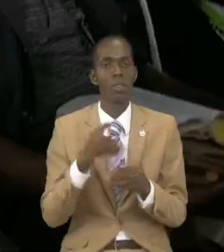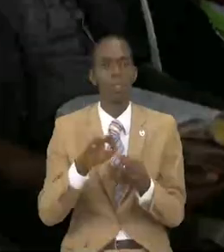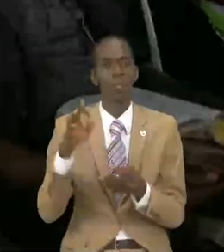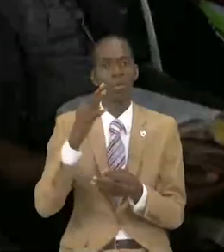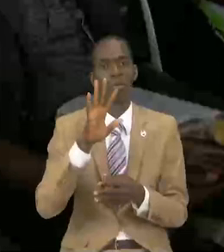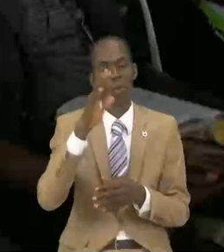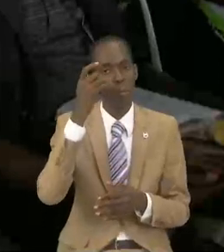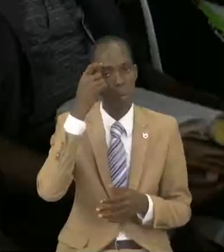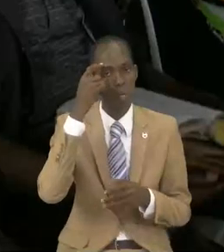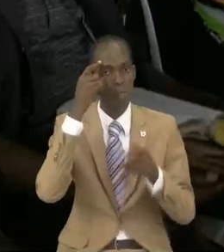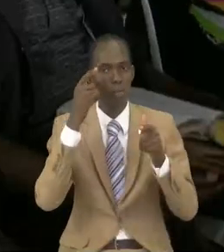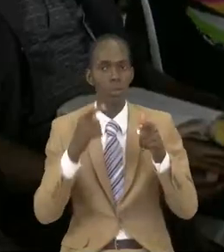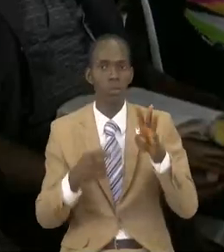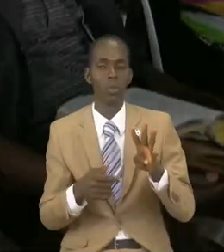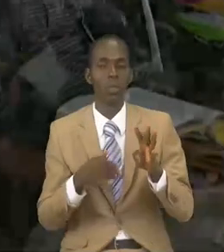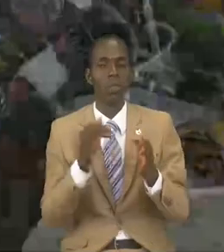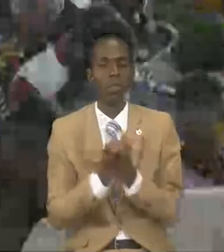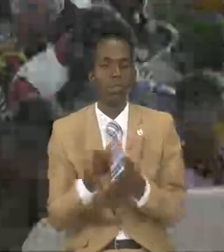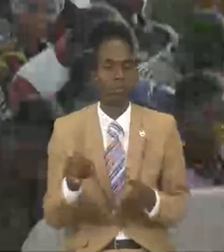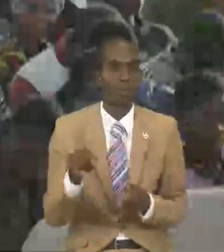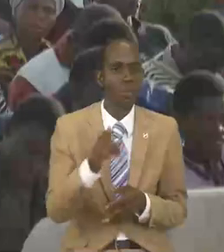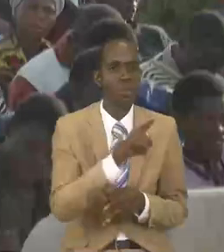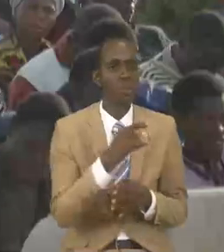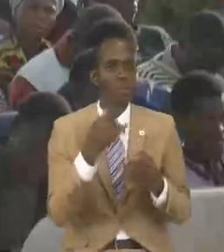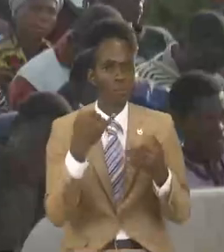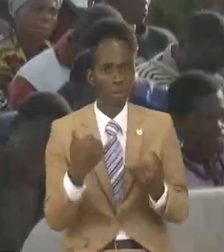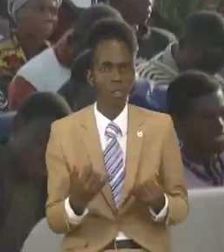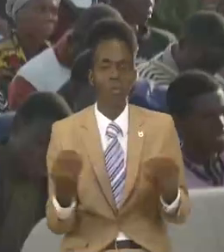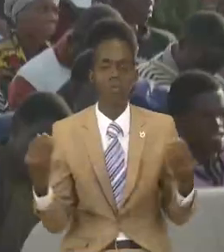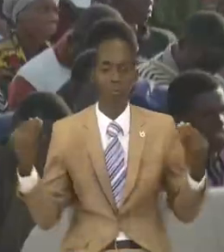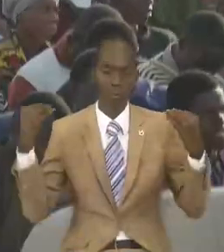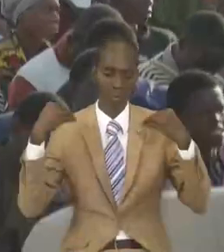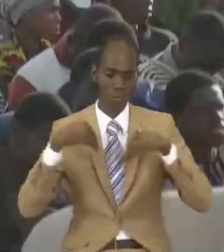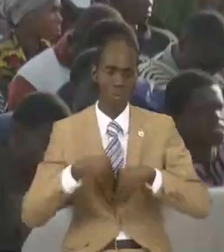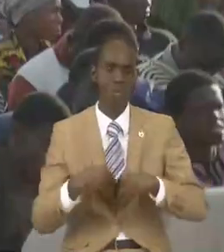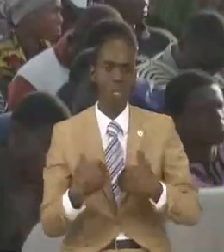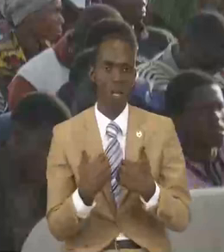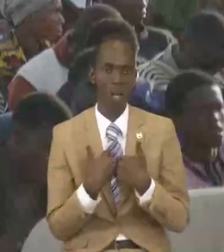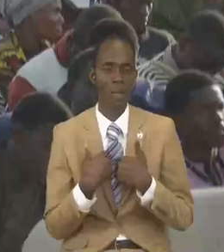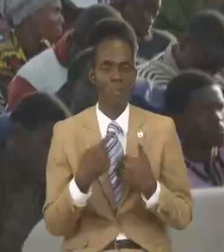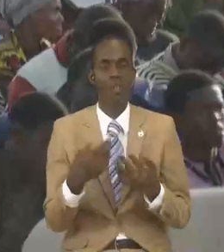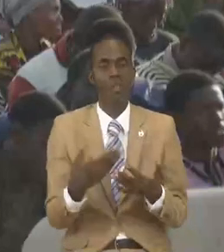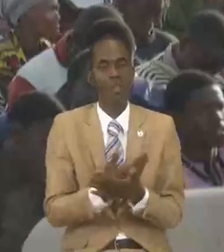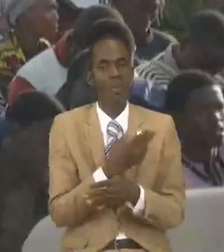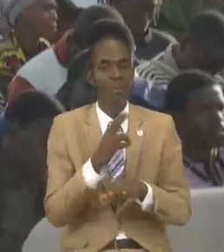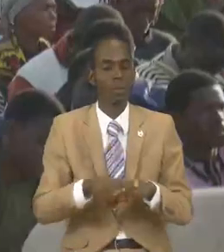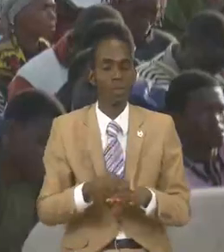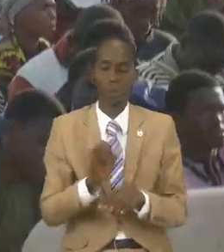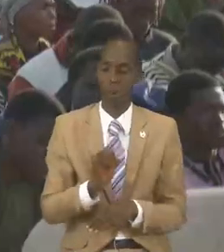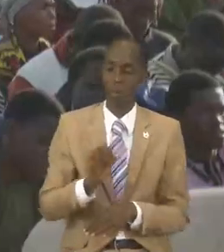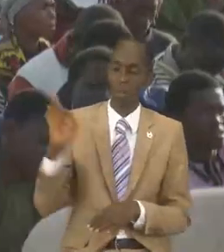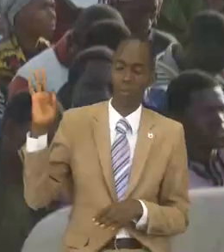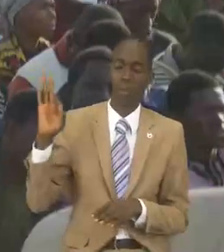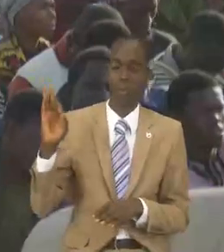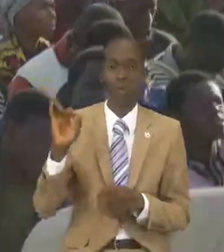l'esprit de votre intelligence, verset 24, et à revêtir l'homme nouveau.